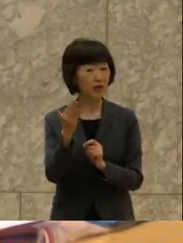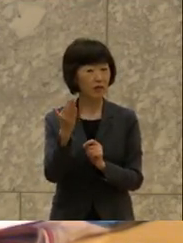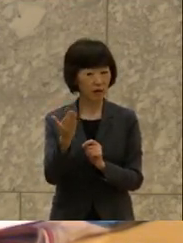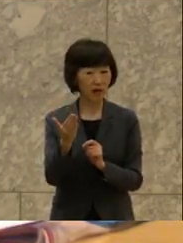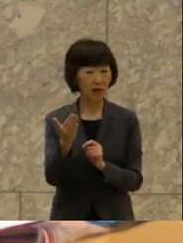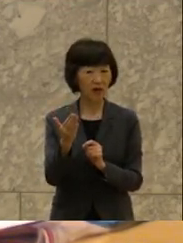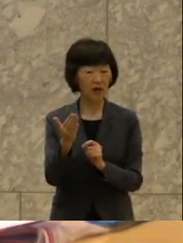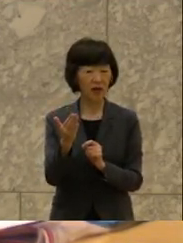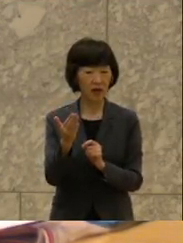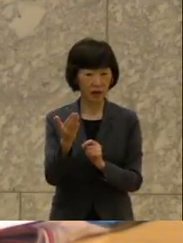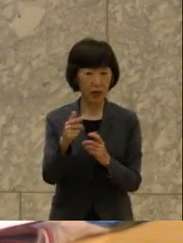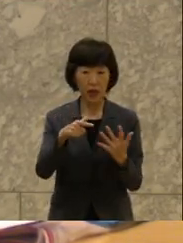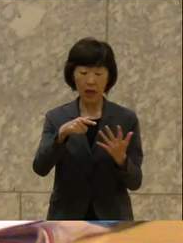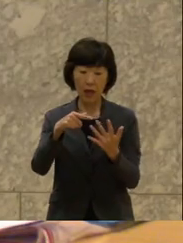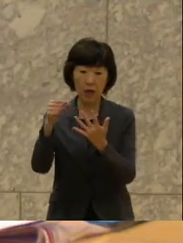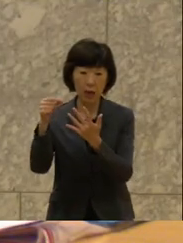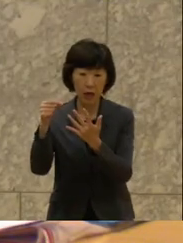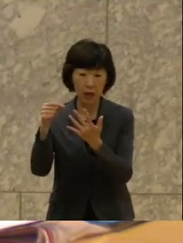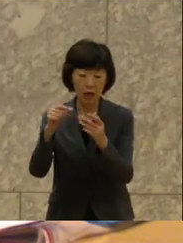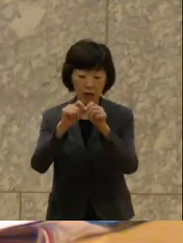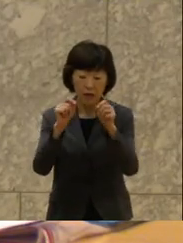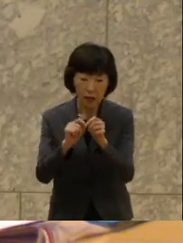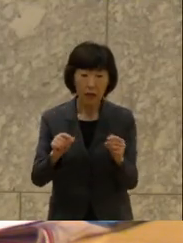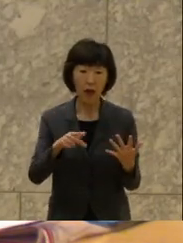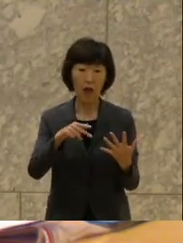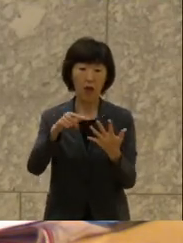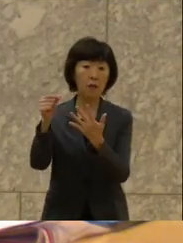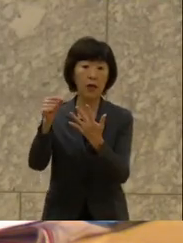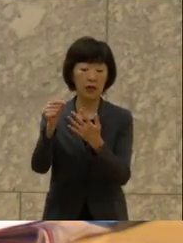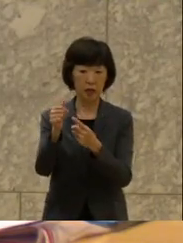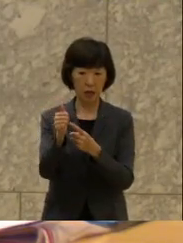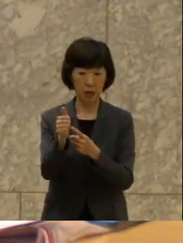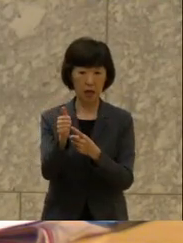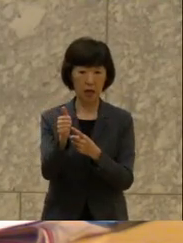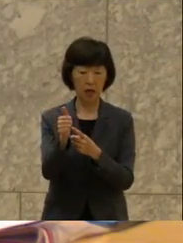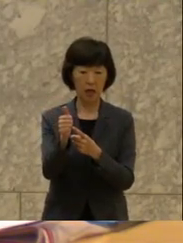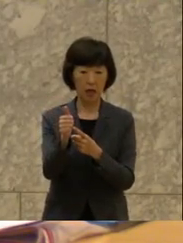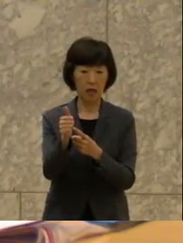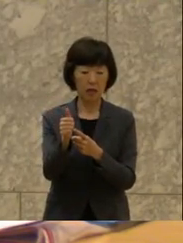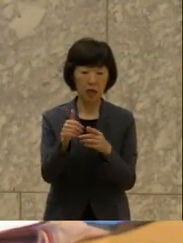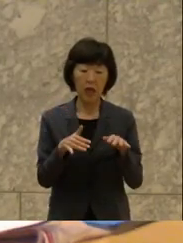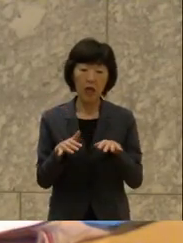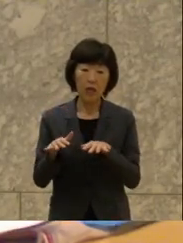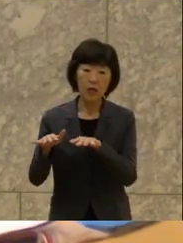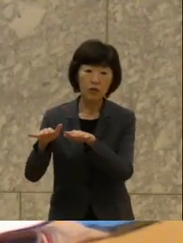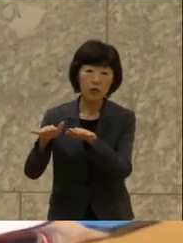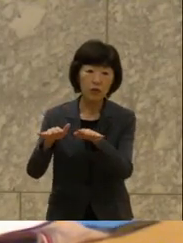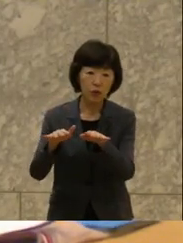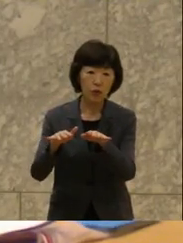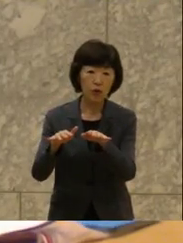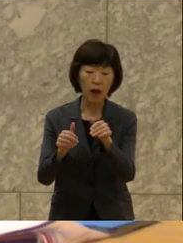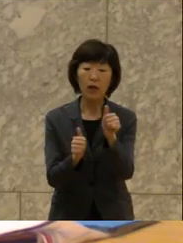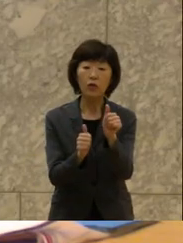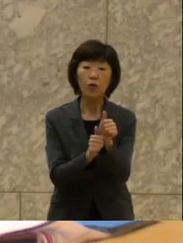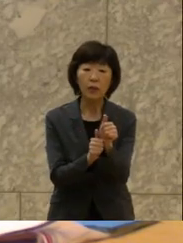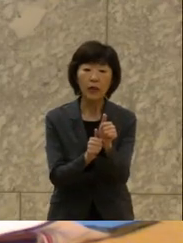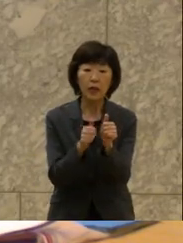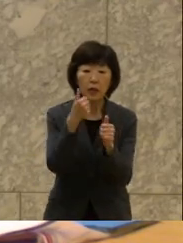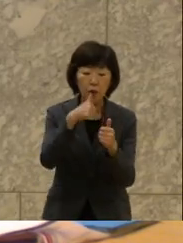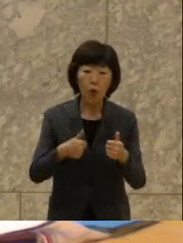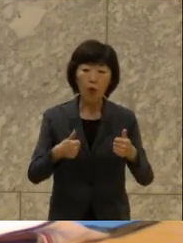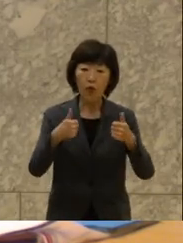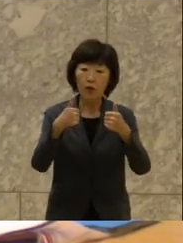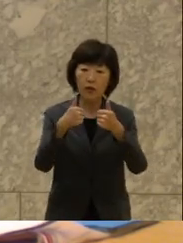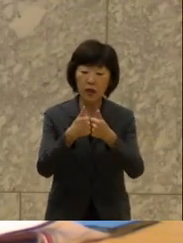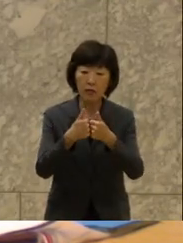結局スバル代表で選ばれたんですよねただ知らなかった恥ずかしながら知らなかったのが陸上競技っていうのは予備予選っていう種目があってその種目